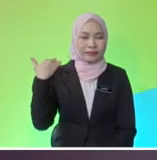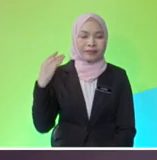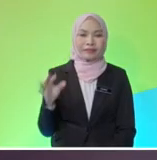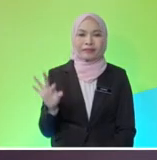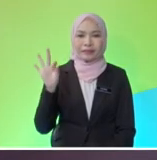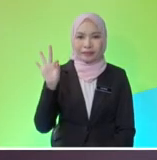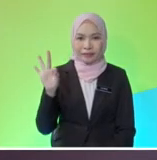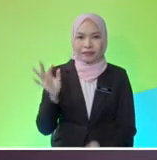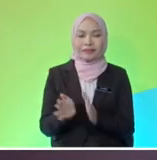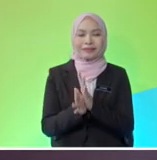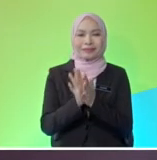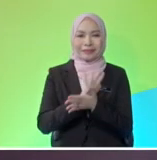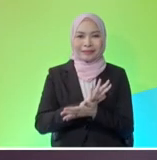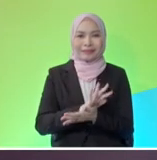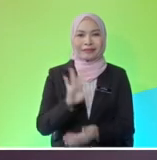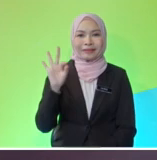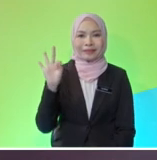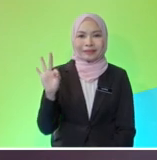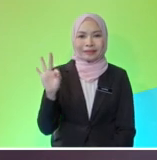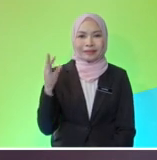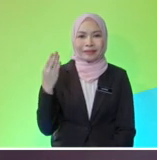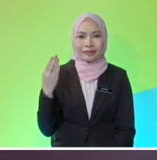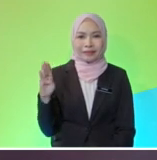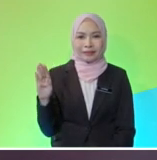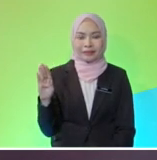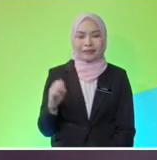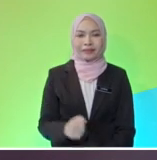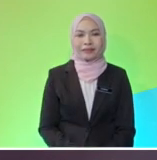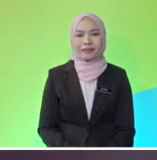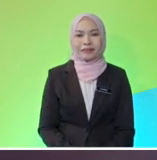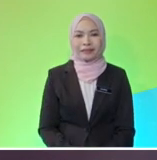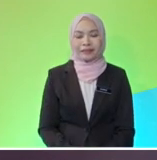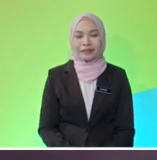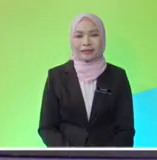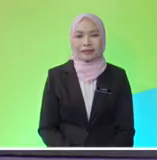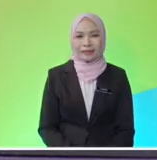akhirnya untuk hari ini. Ya. Untuk hari ini ialah